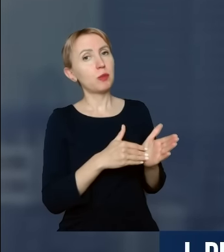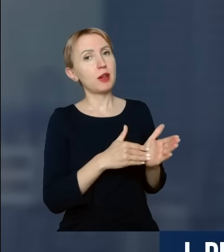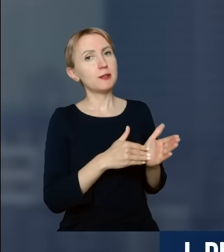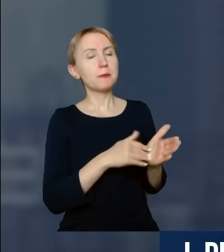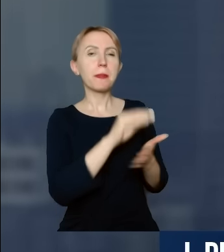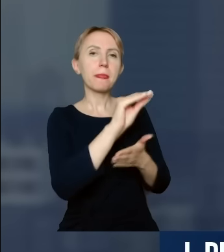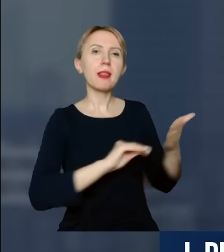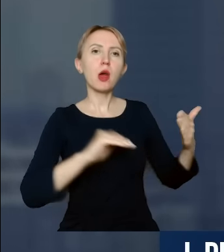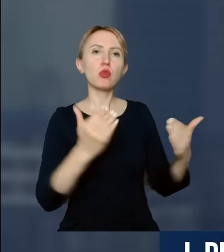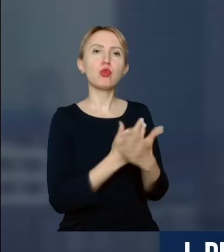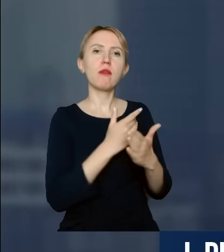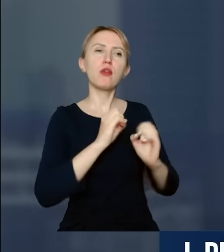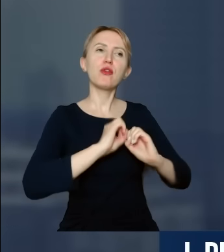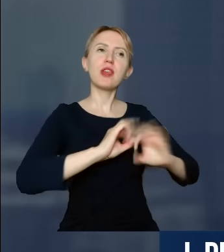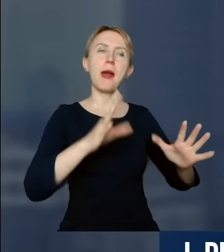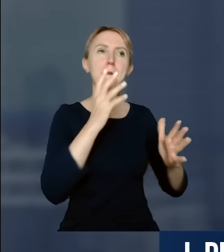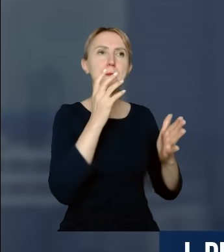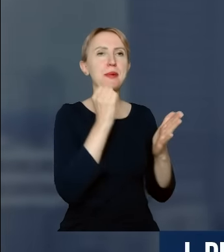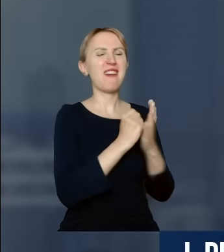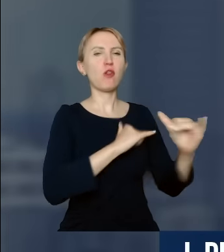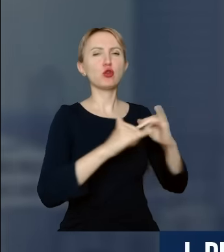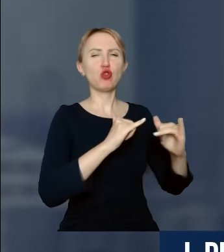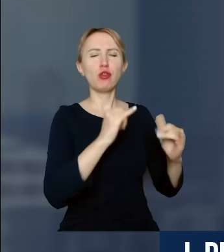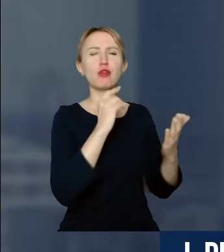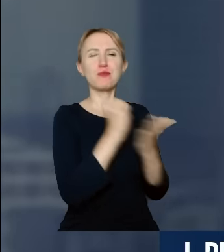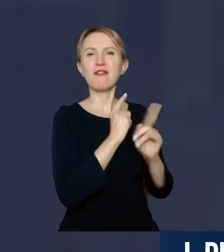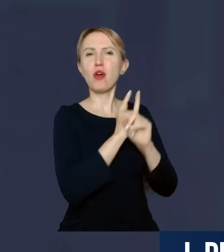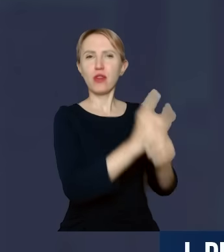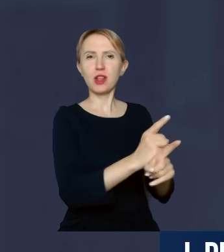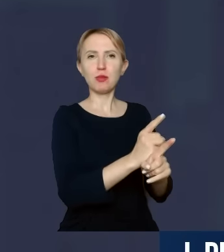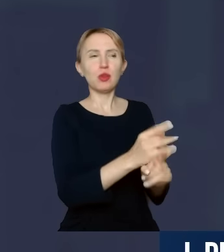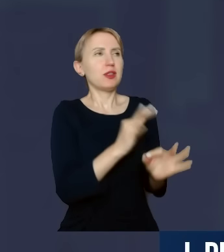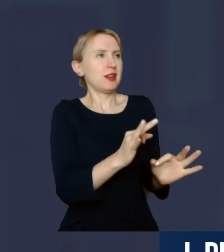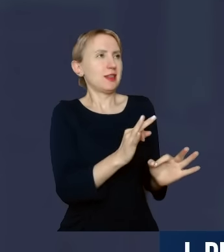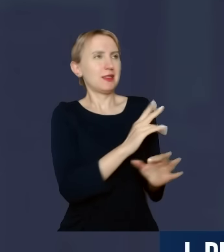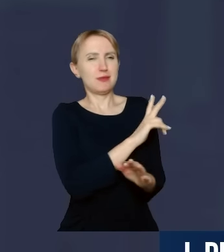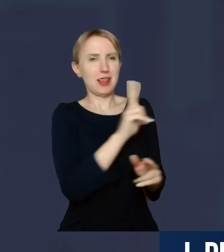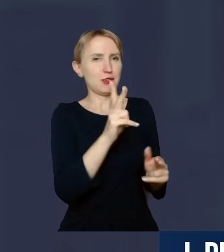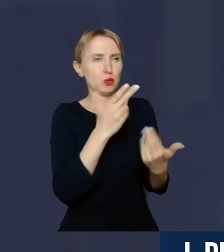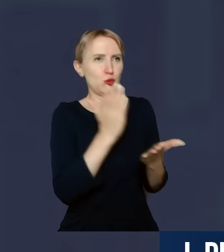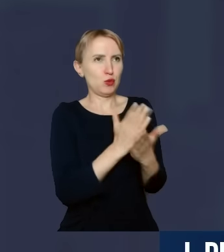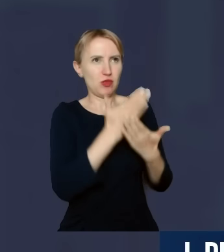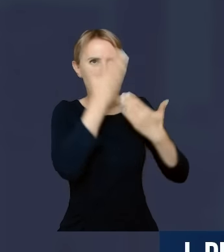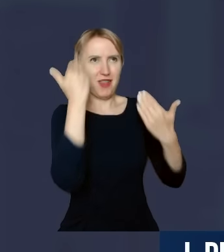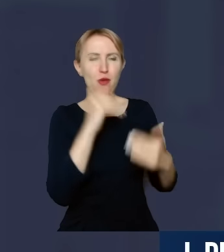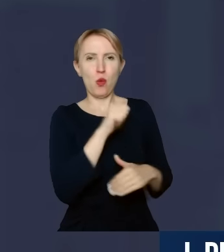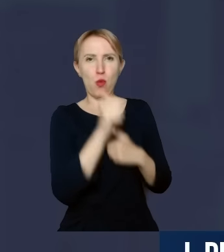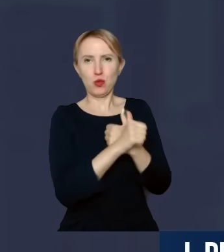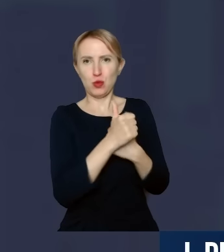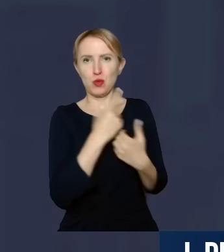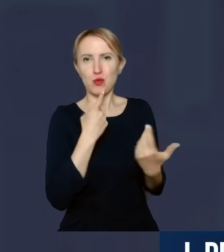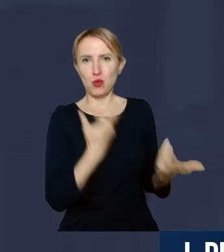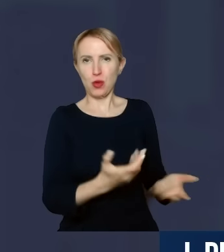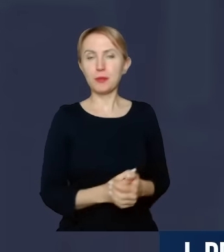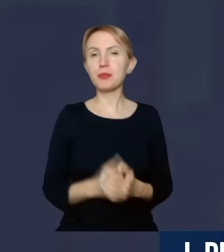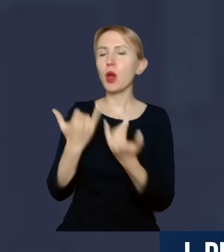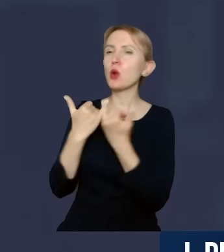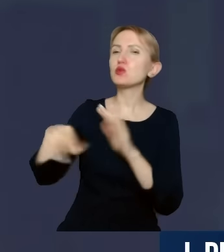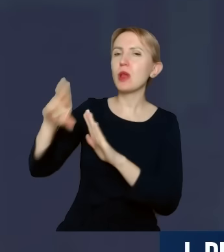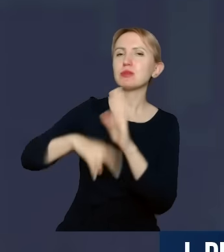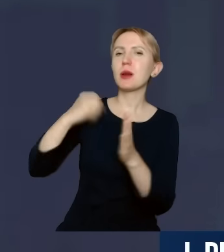nowo definicję praworządności, bo w tej chwili to już chyba nikt nie wie, czym jest praworządność w tej sytuacji. No, no ja myślę, że wszystkie akty, różne akty prawne to,